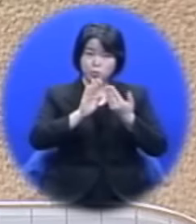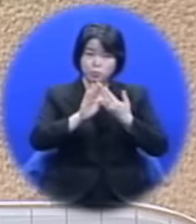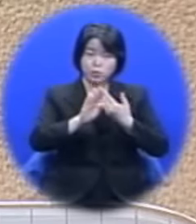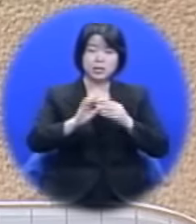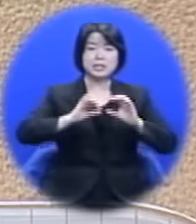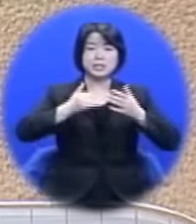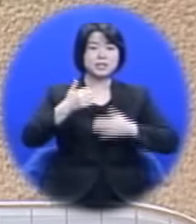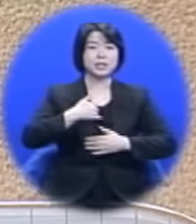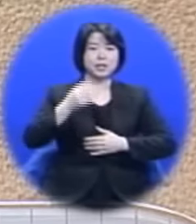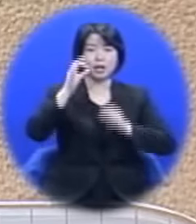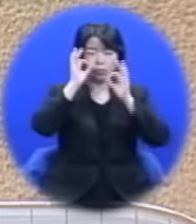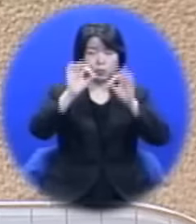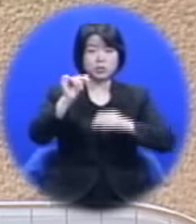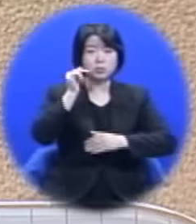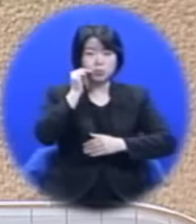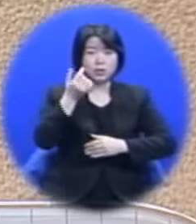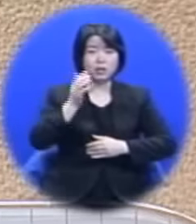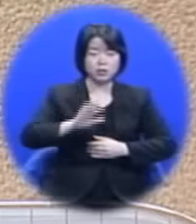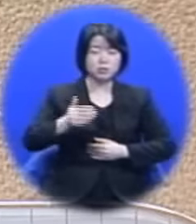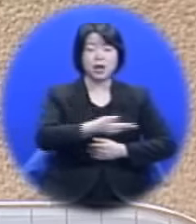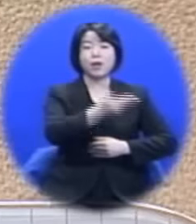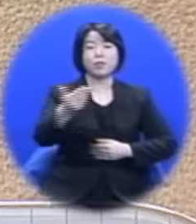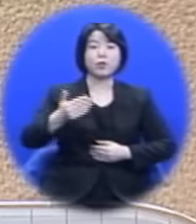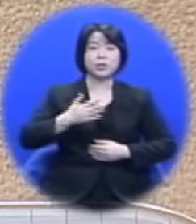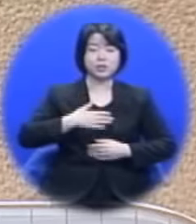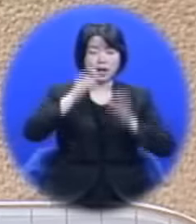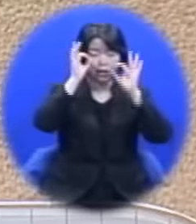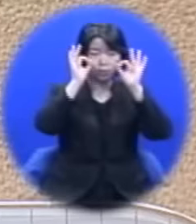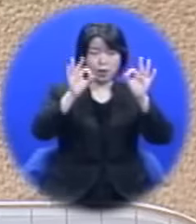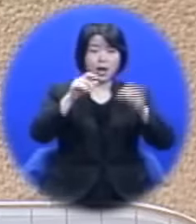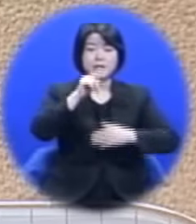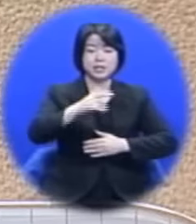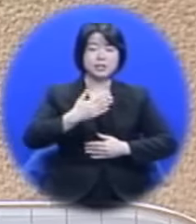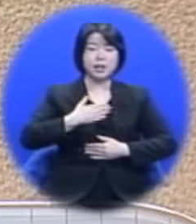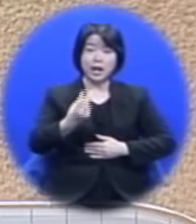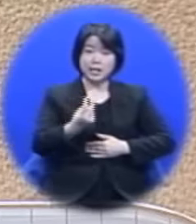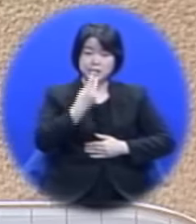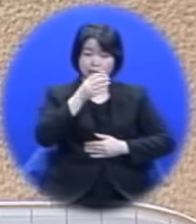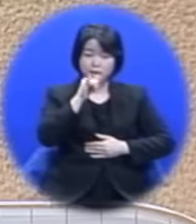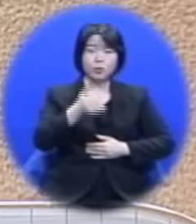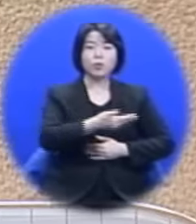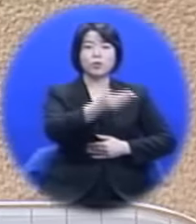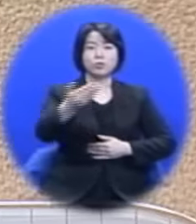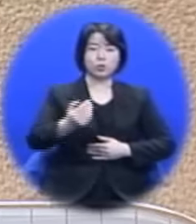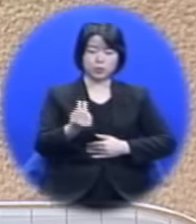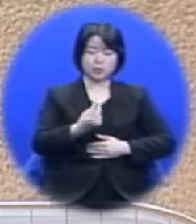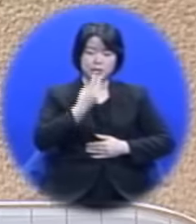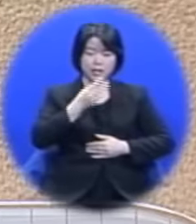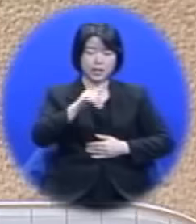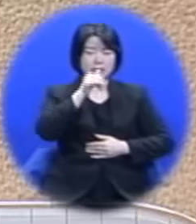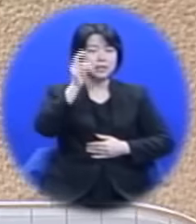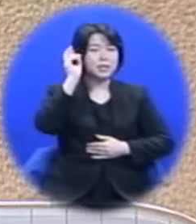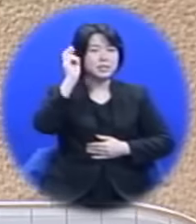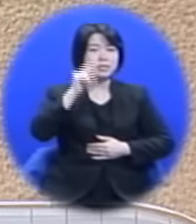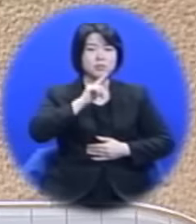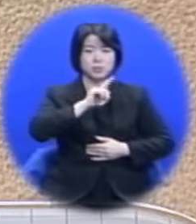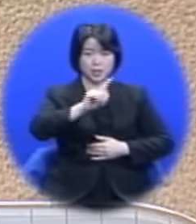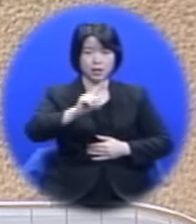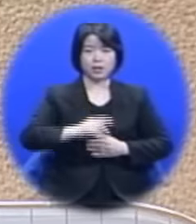나를 보지 못할 것이로되 너희는 나를 보리니이는 내가 살아 있고 너희도 살아 있겠음이라